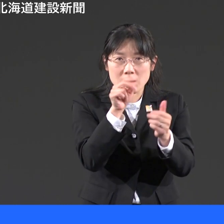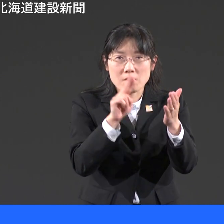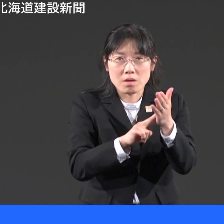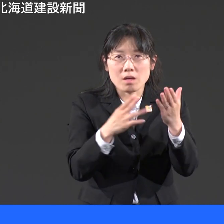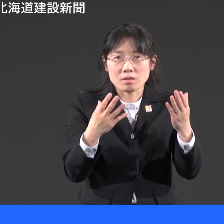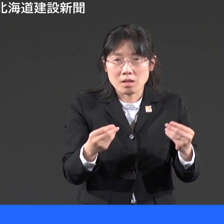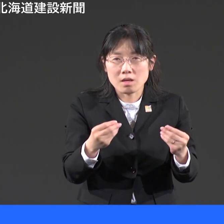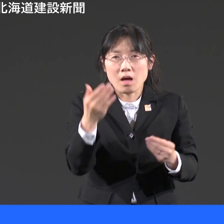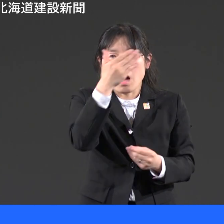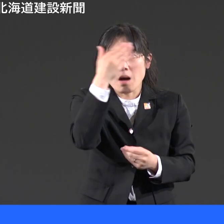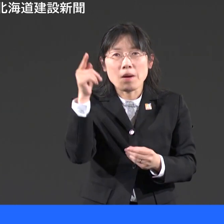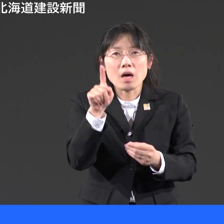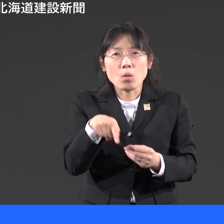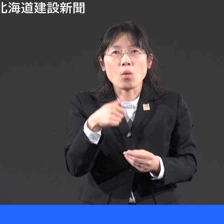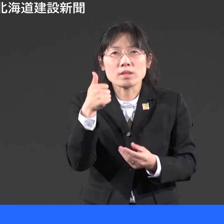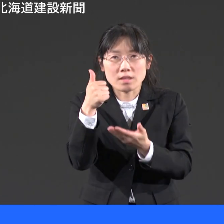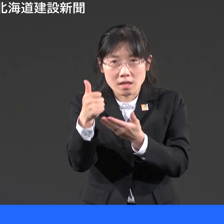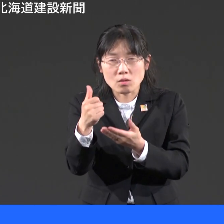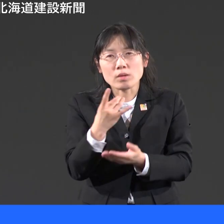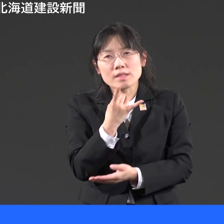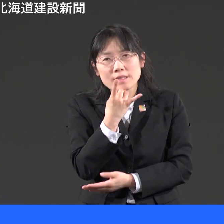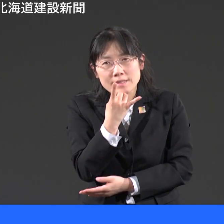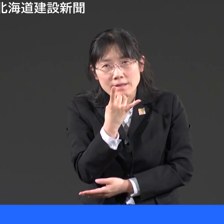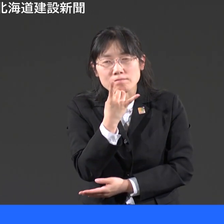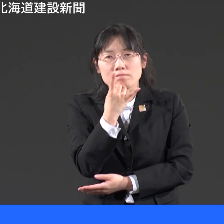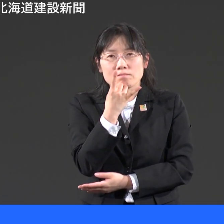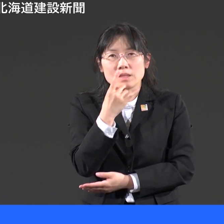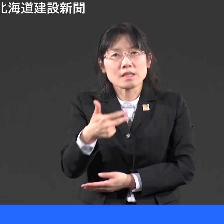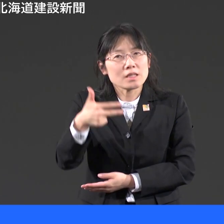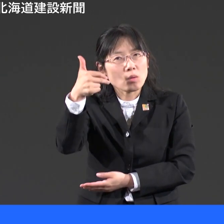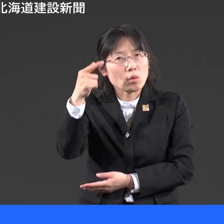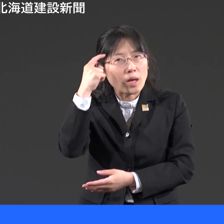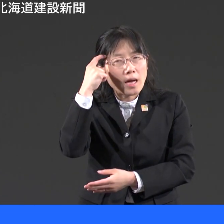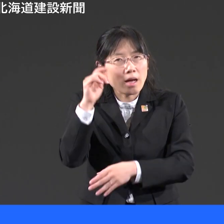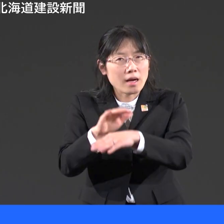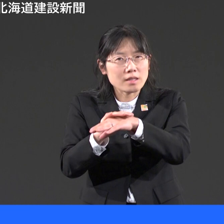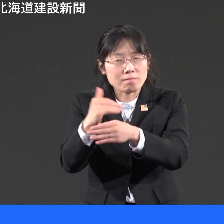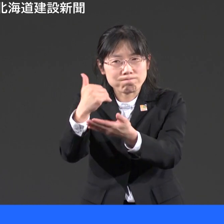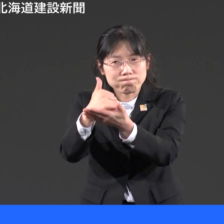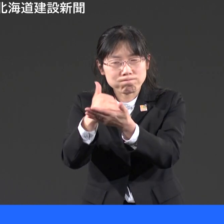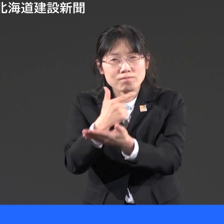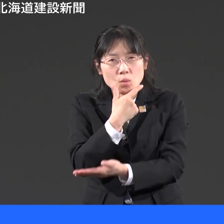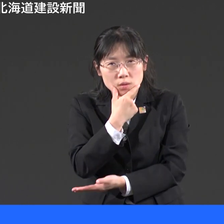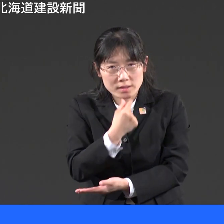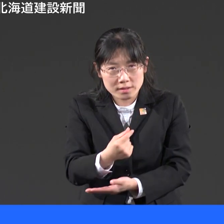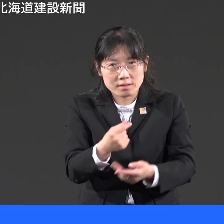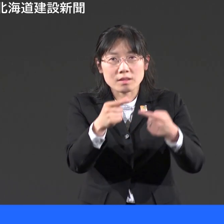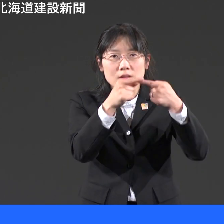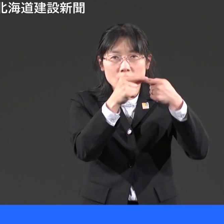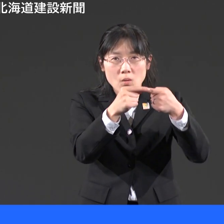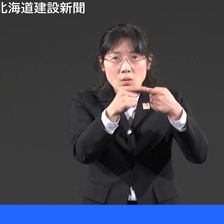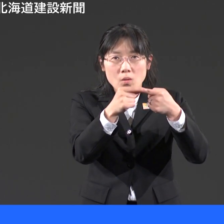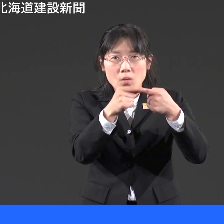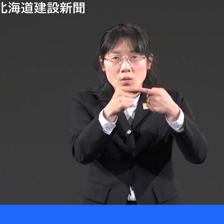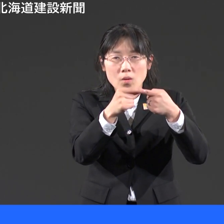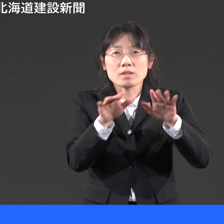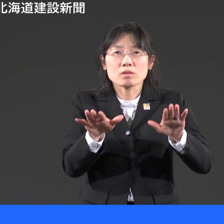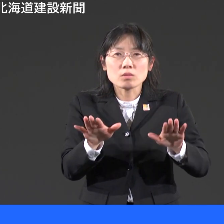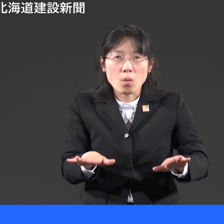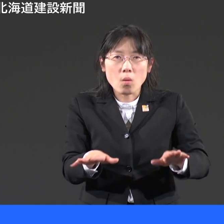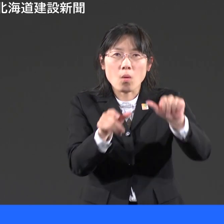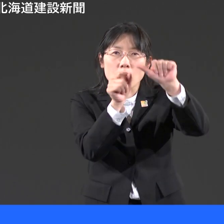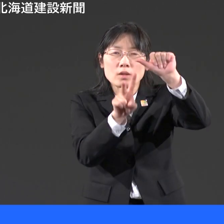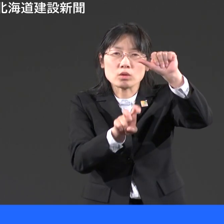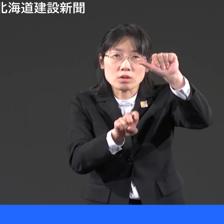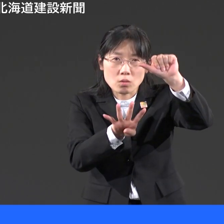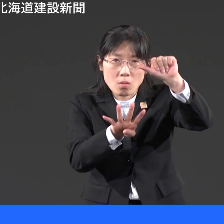天野さんに、どういった部分を期待しているかというのが1点とですね、あと24日に今日ですね退